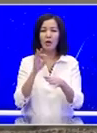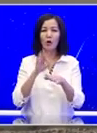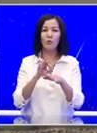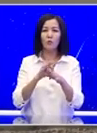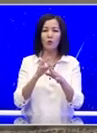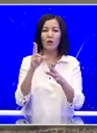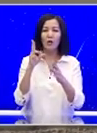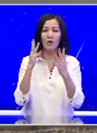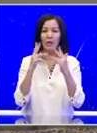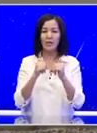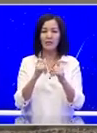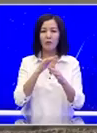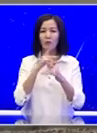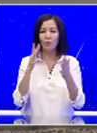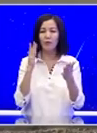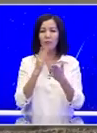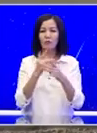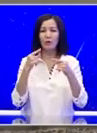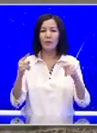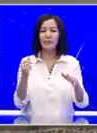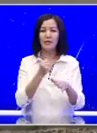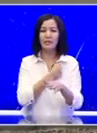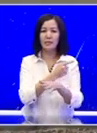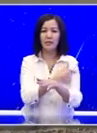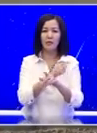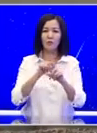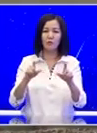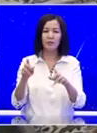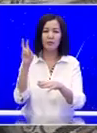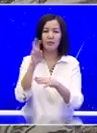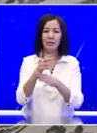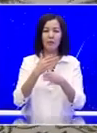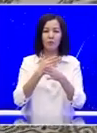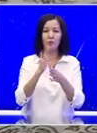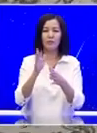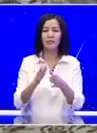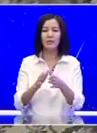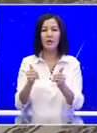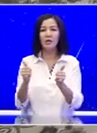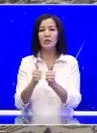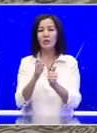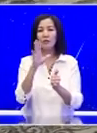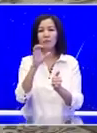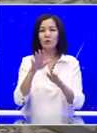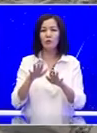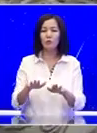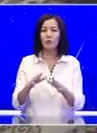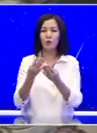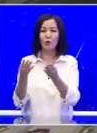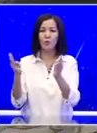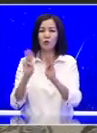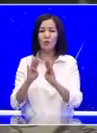бастасақ, басқа әскери госпитальдардан мамандар келу қарастырылған. Госпитальдің жанында 500 орындық оқшаулау